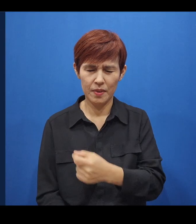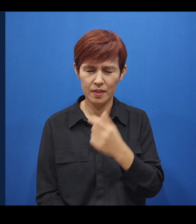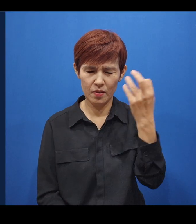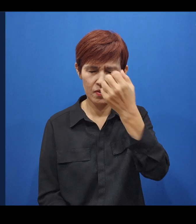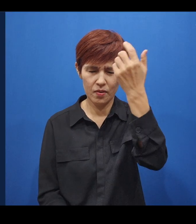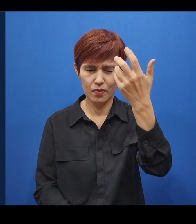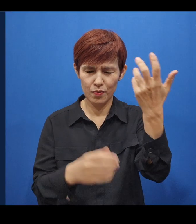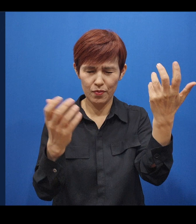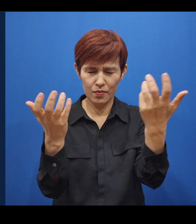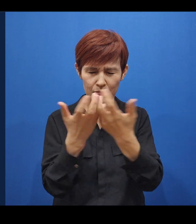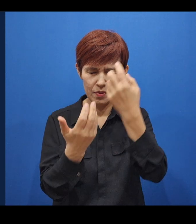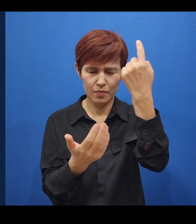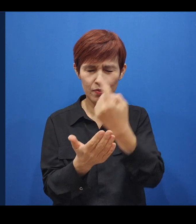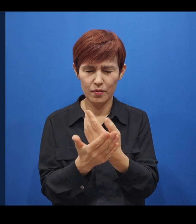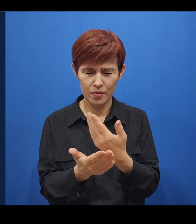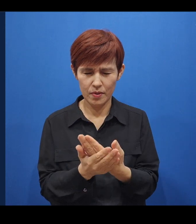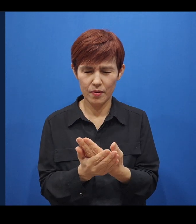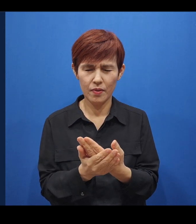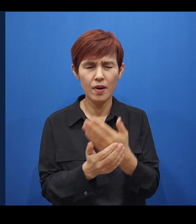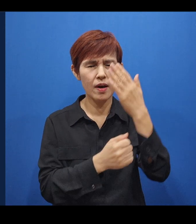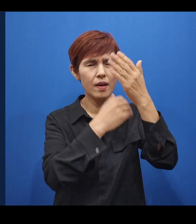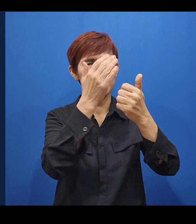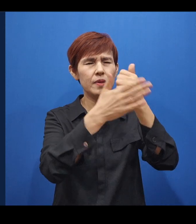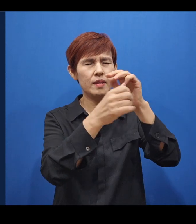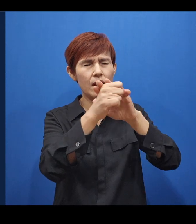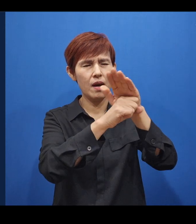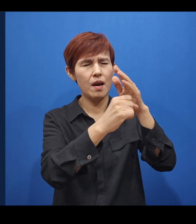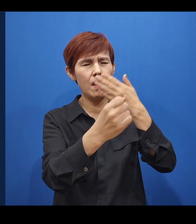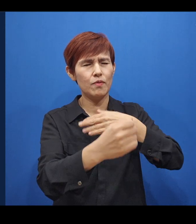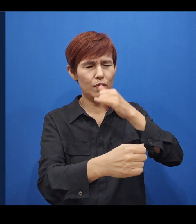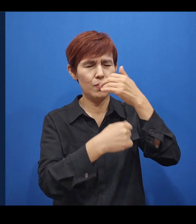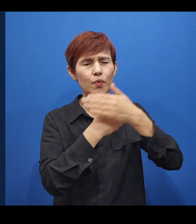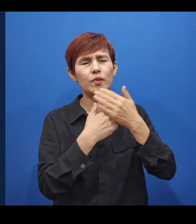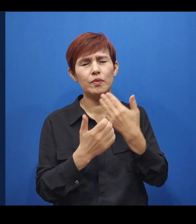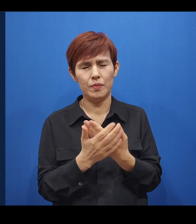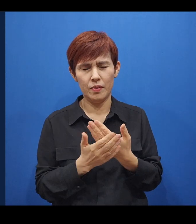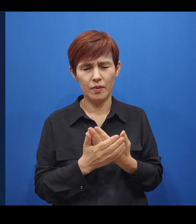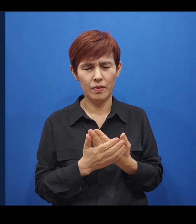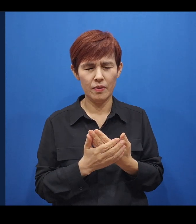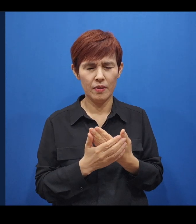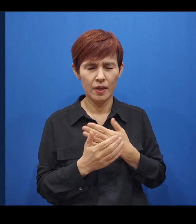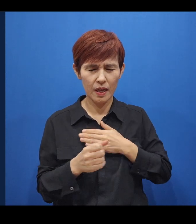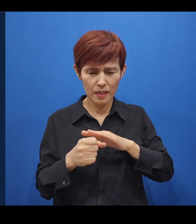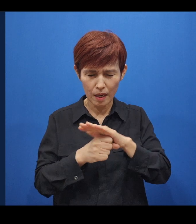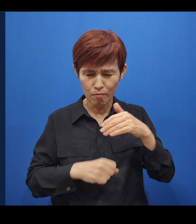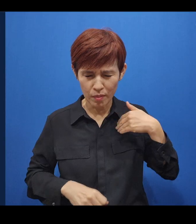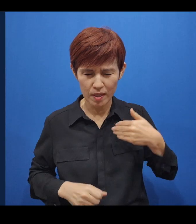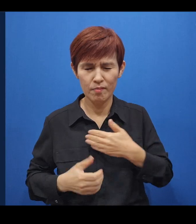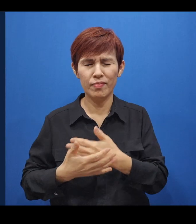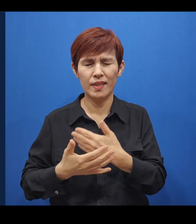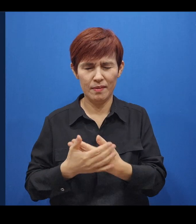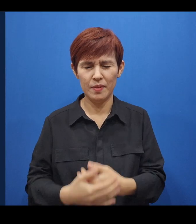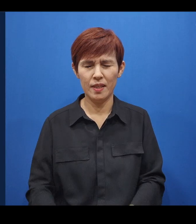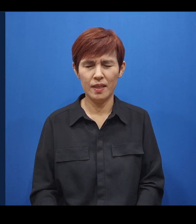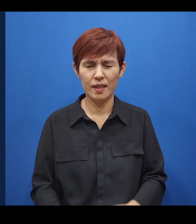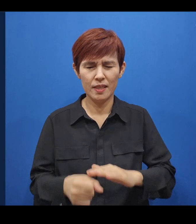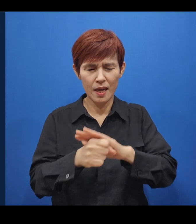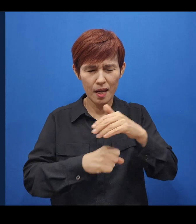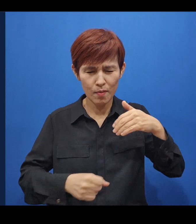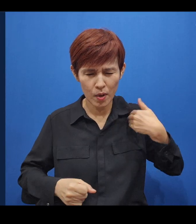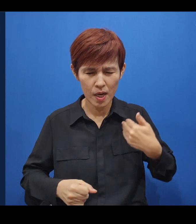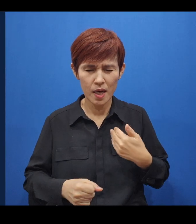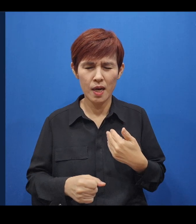임재하셔서 내 아버지의 사랑을 알게 하옵소서. 내가 사랑을 알지 못해 불안했으니, 사랑을 알지